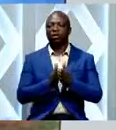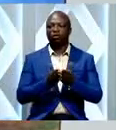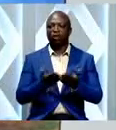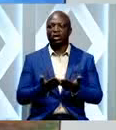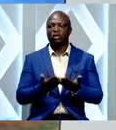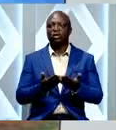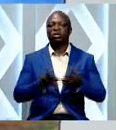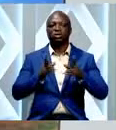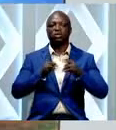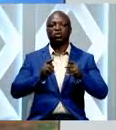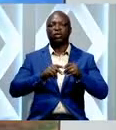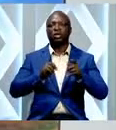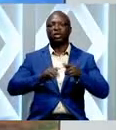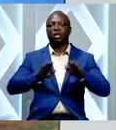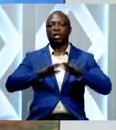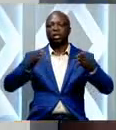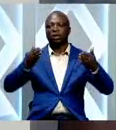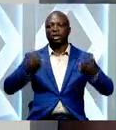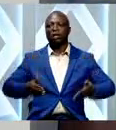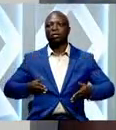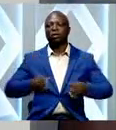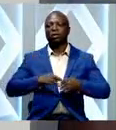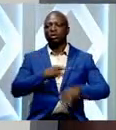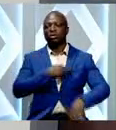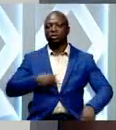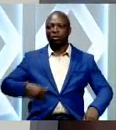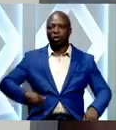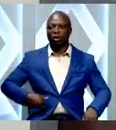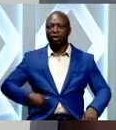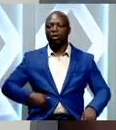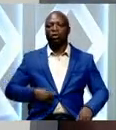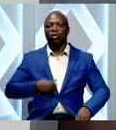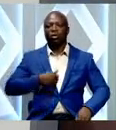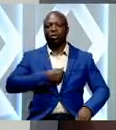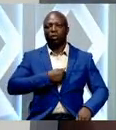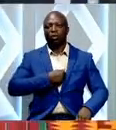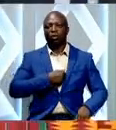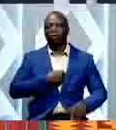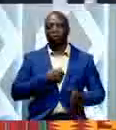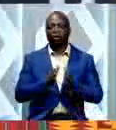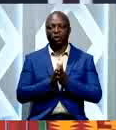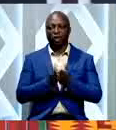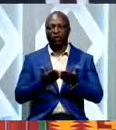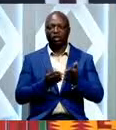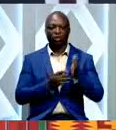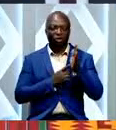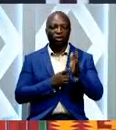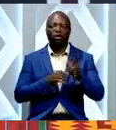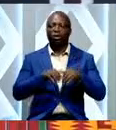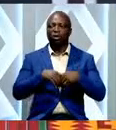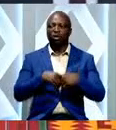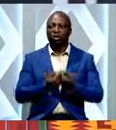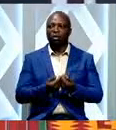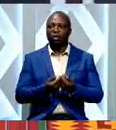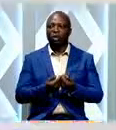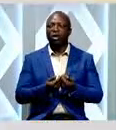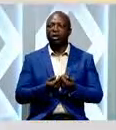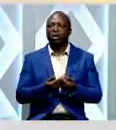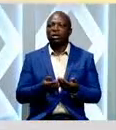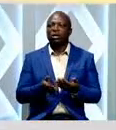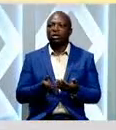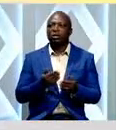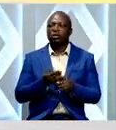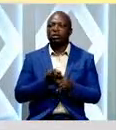Du village à la table des rois », une autobiographie qui fait découvrir comment ce fils de Palimé,